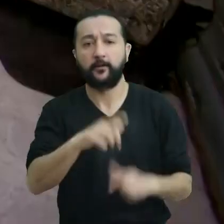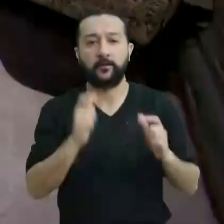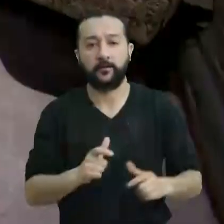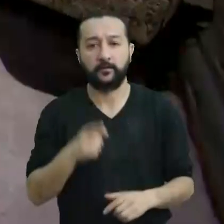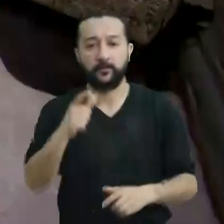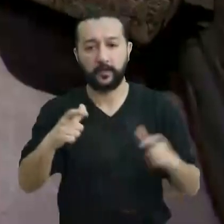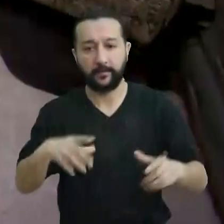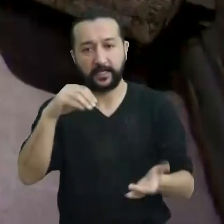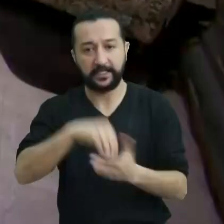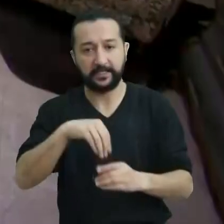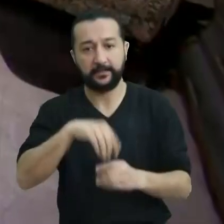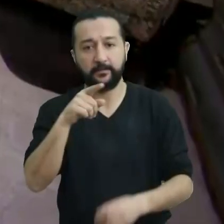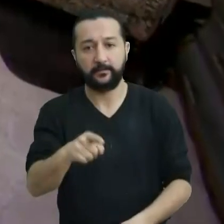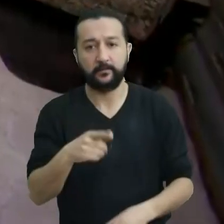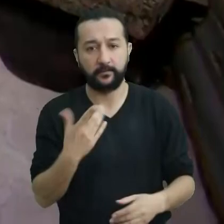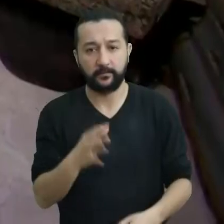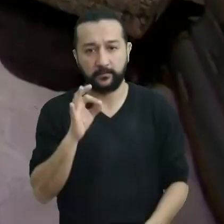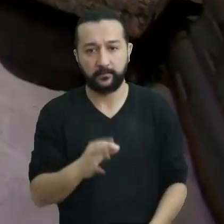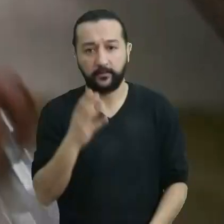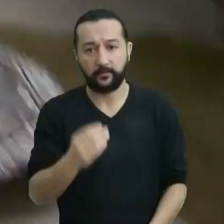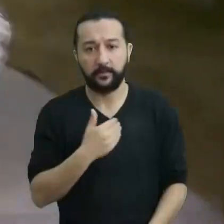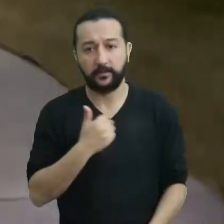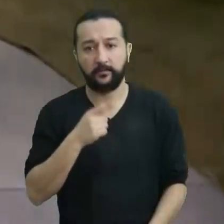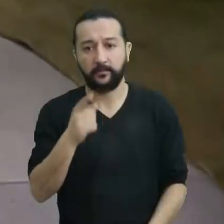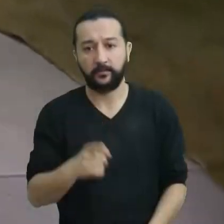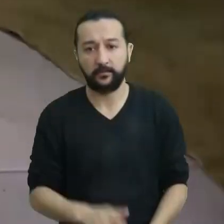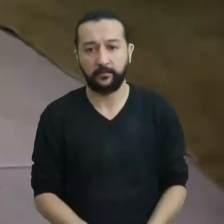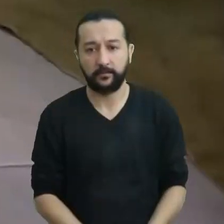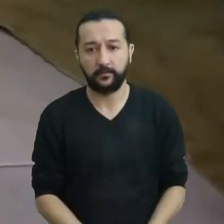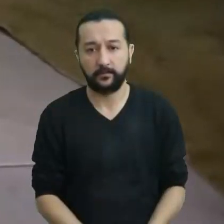tarantula? Şu kapağın altında. Ben alayım onu o zaman.